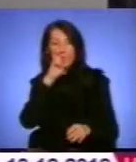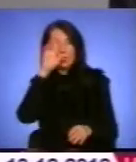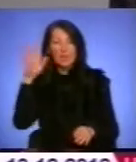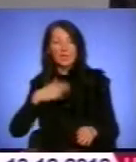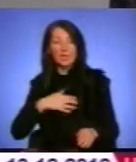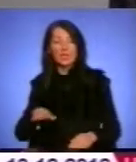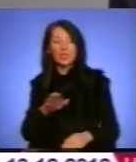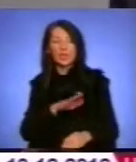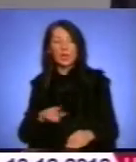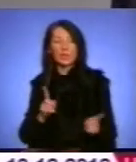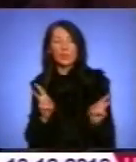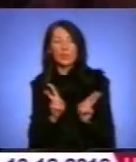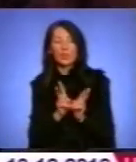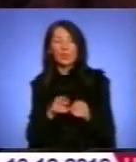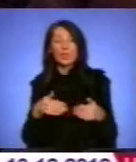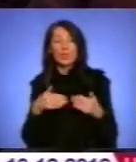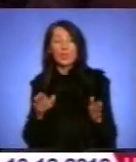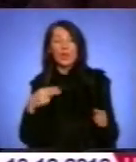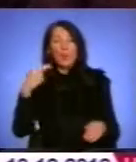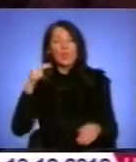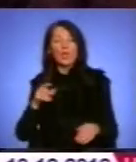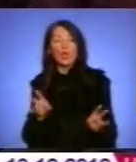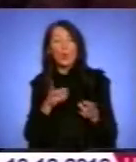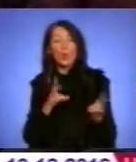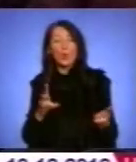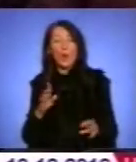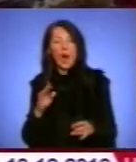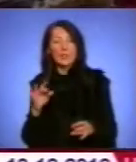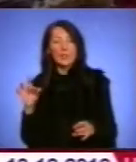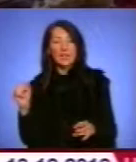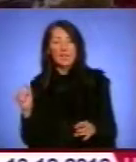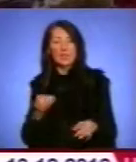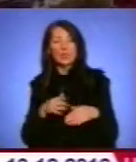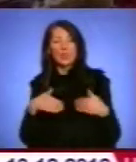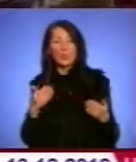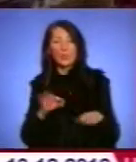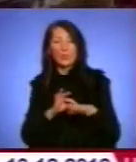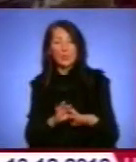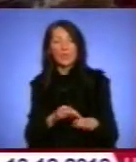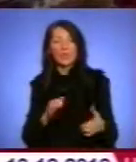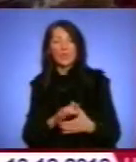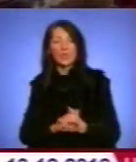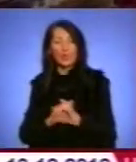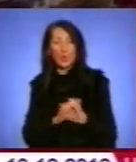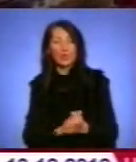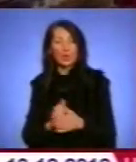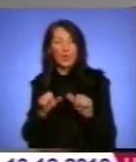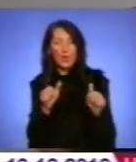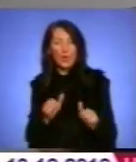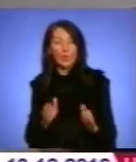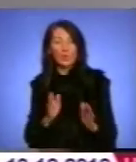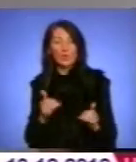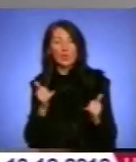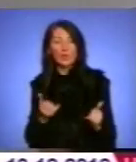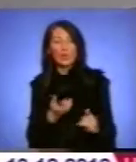відкрив президент клубу Автанділ Мдінарадзе із пропозицією провести її у дружньому форматі. Хоча сьогодні не дуже